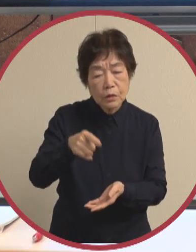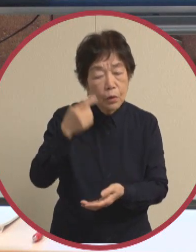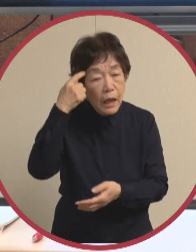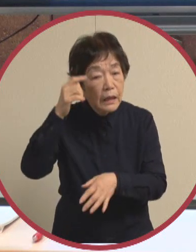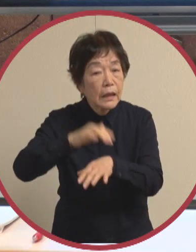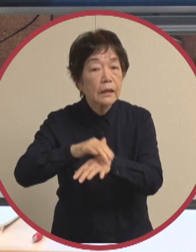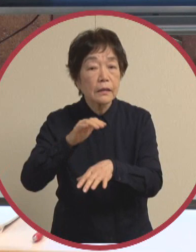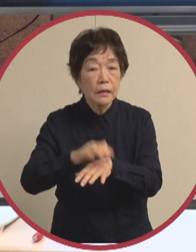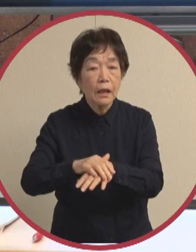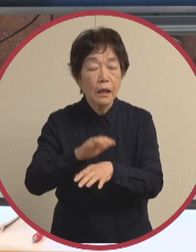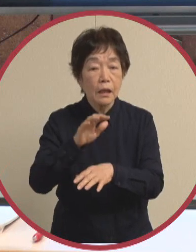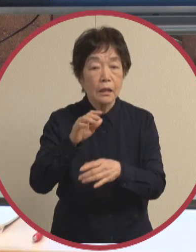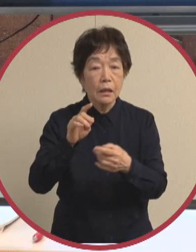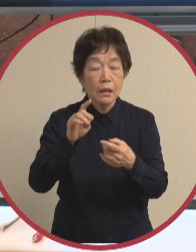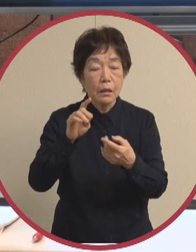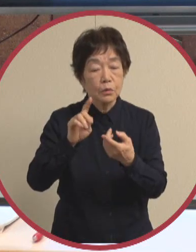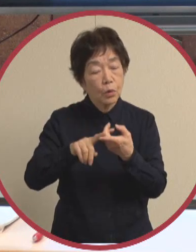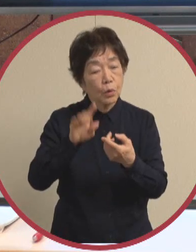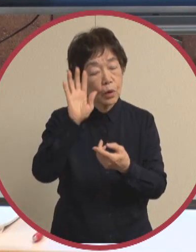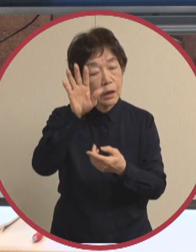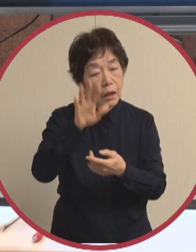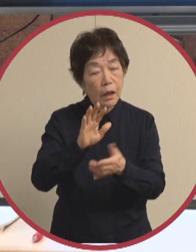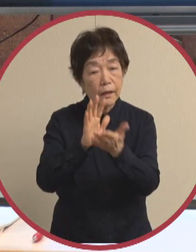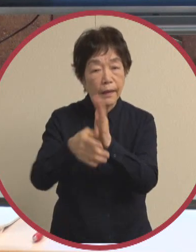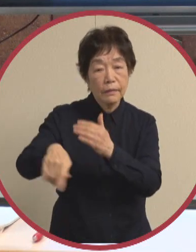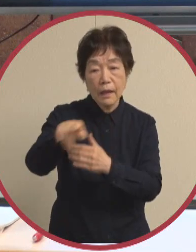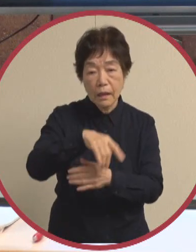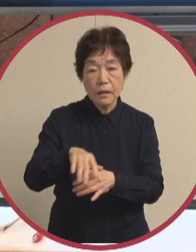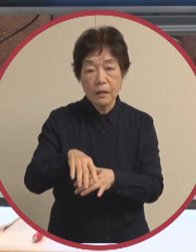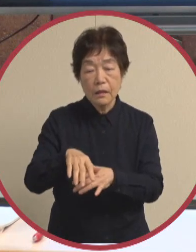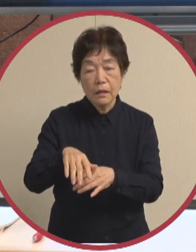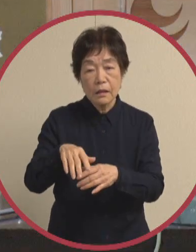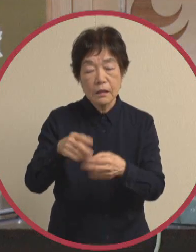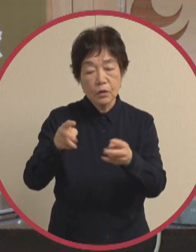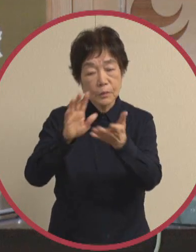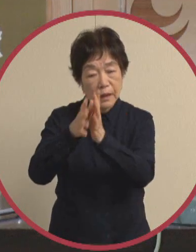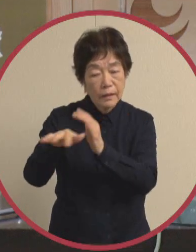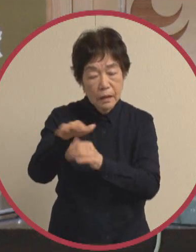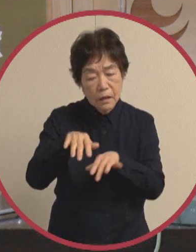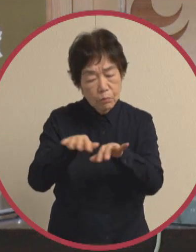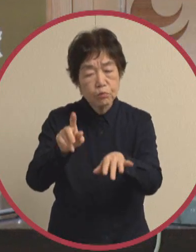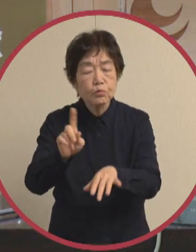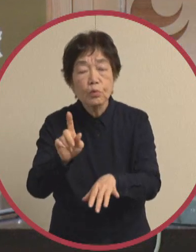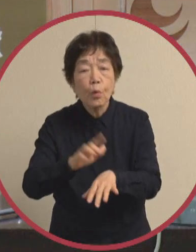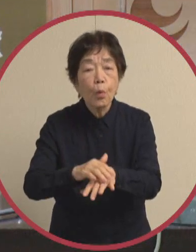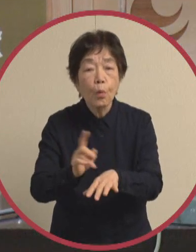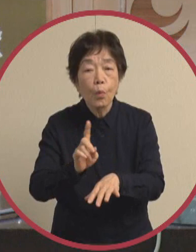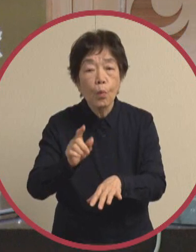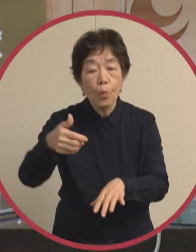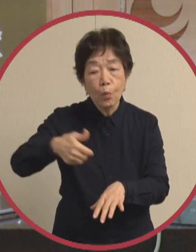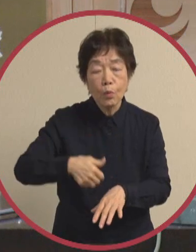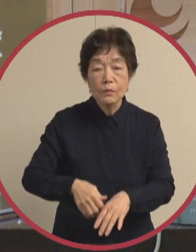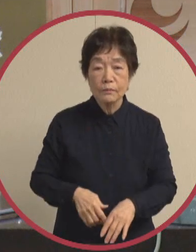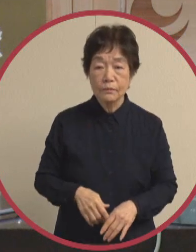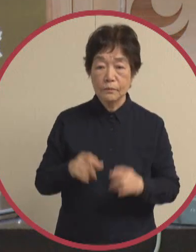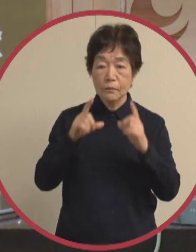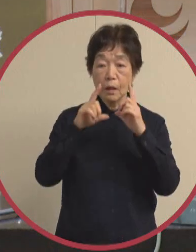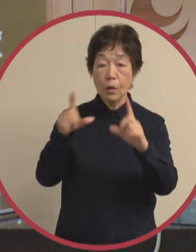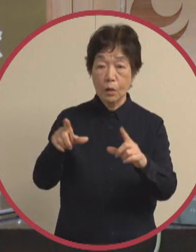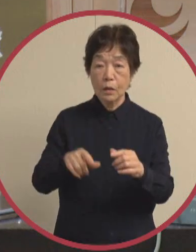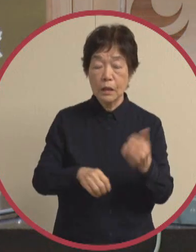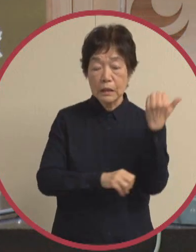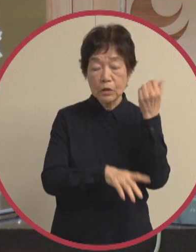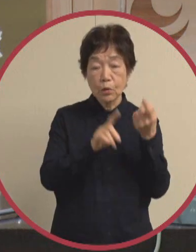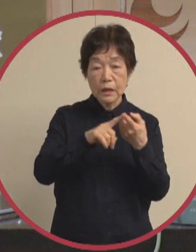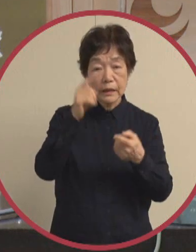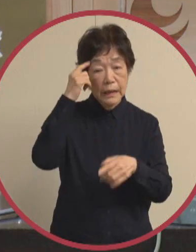まあ、どういうふうに今後、県内でコロナウイルスのワクチンを配分していきたいかという、 はいはい、基本的な考え方としては、